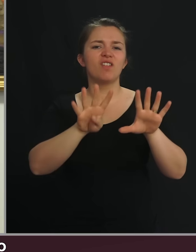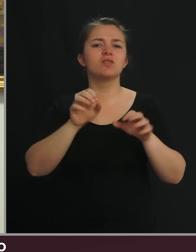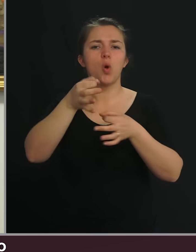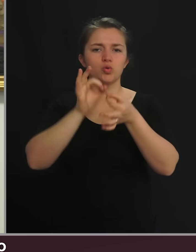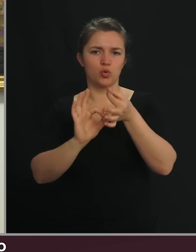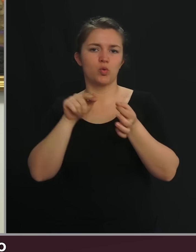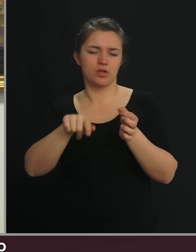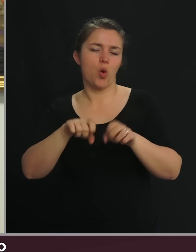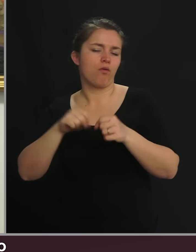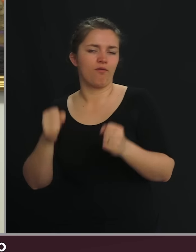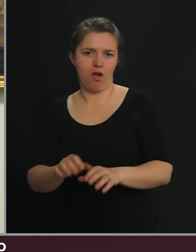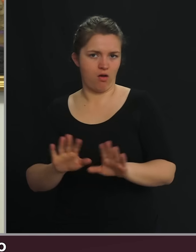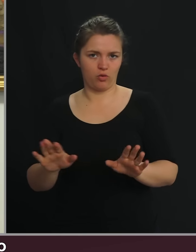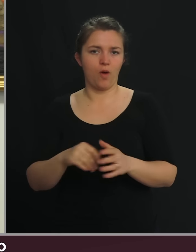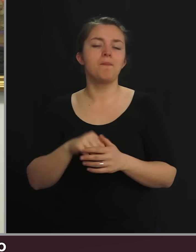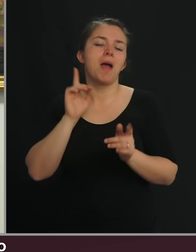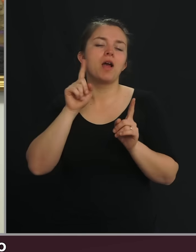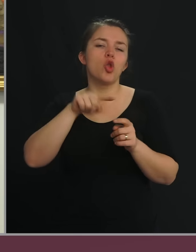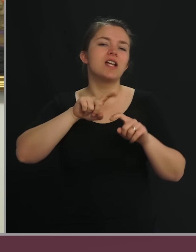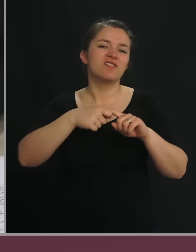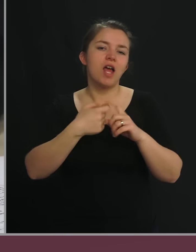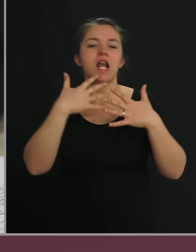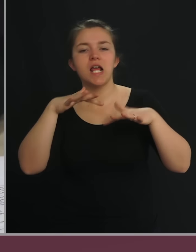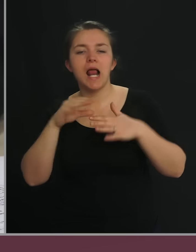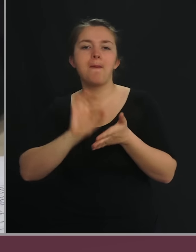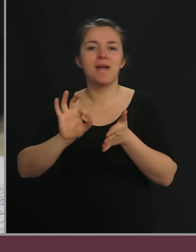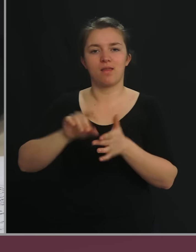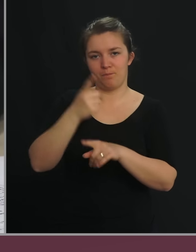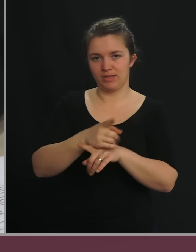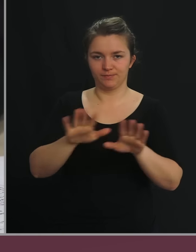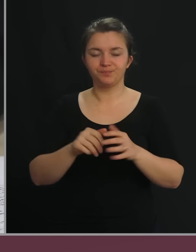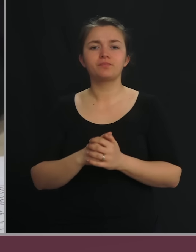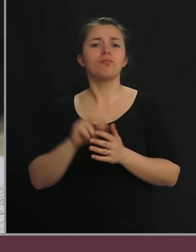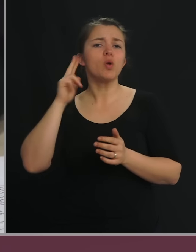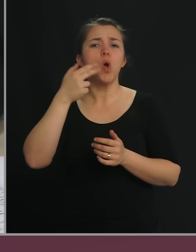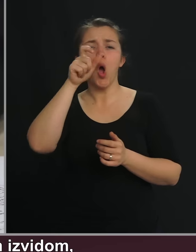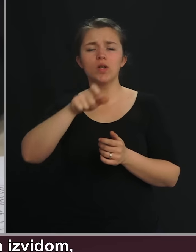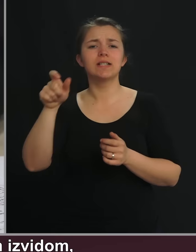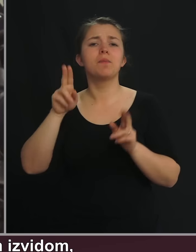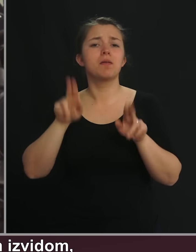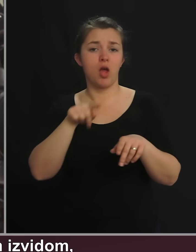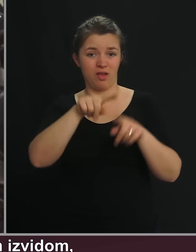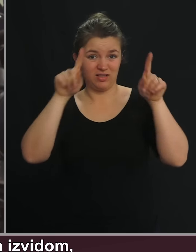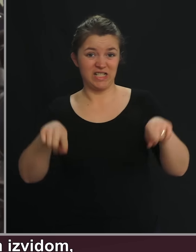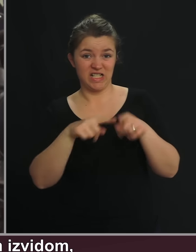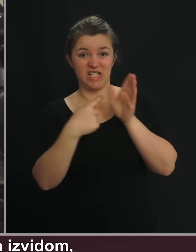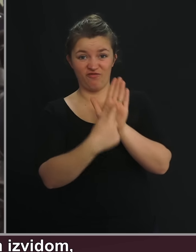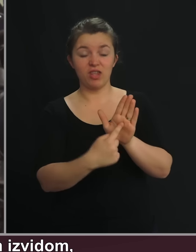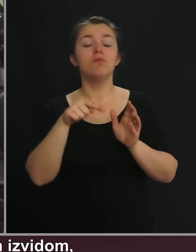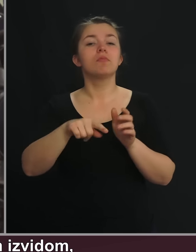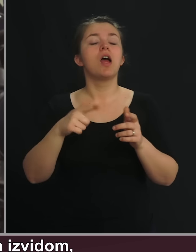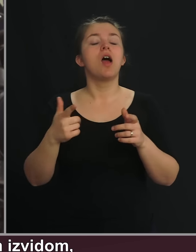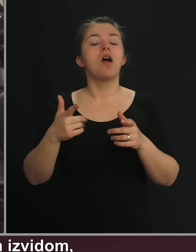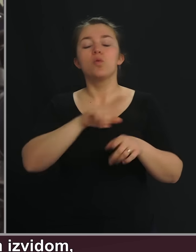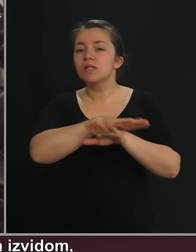da imajo pač 95% tisto okvaro. Samo to je stvar razlage, predpisa. Gluhe osebe, ki imajo s tem izvidom,